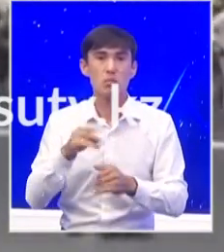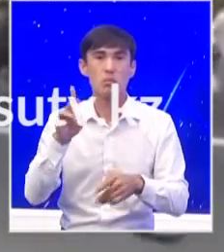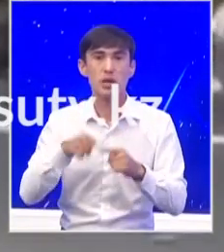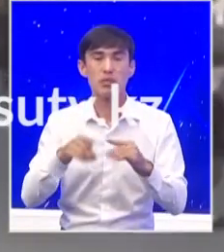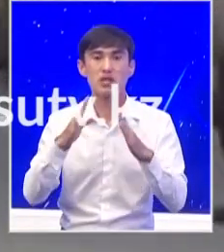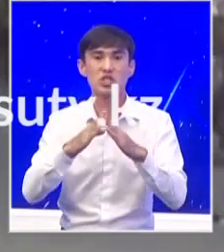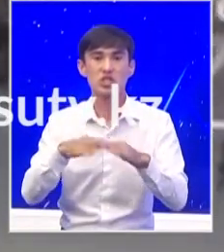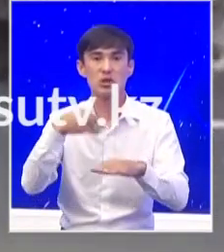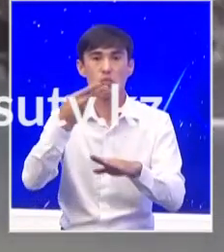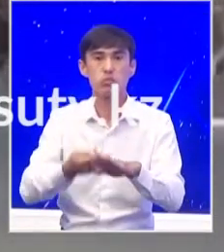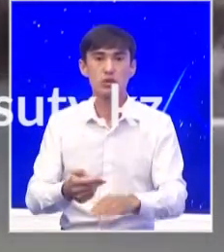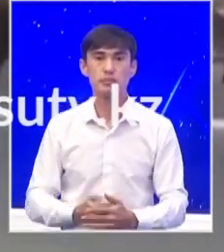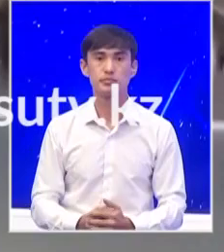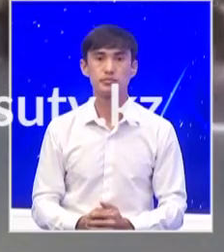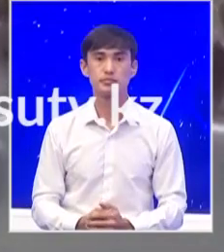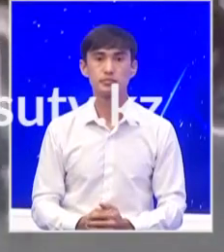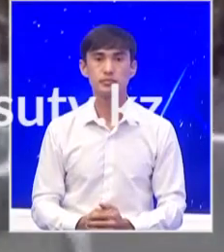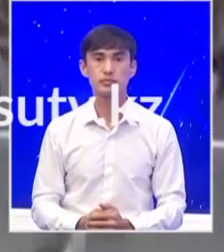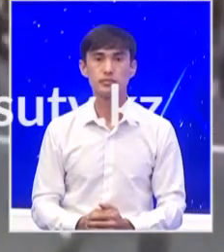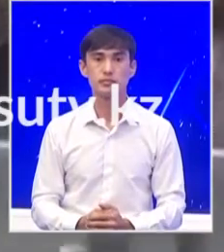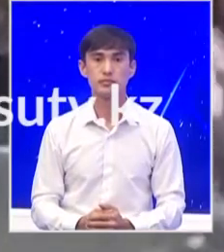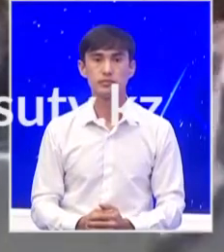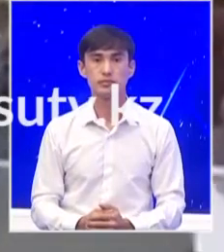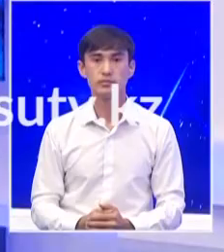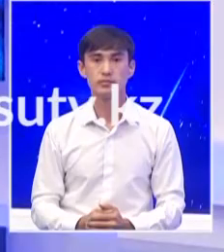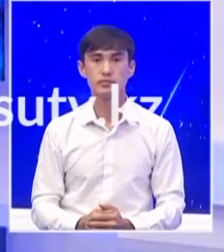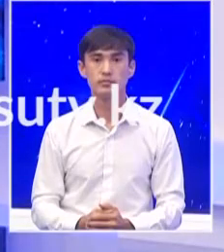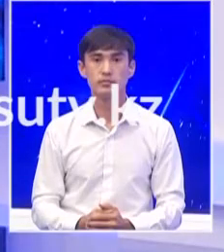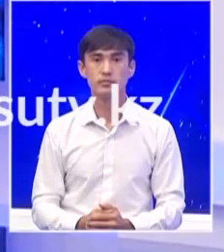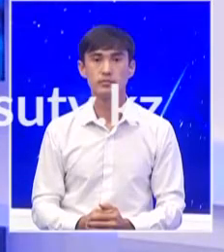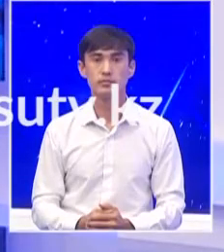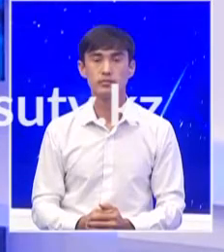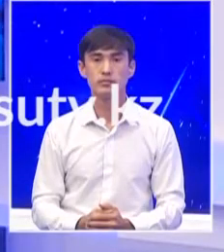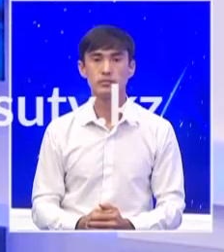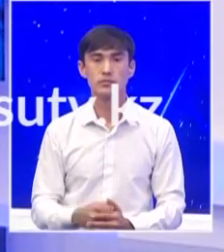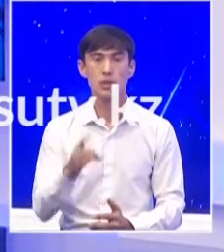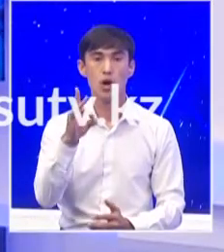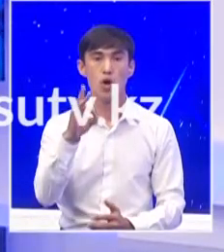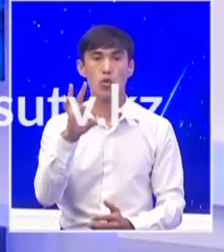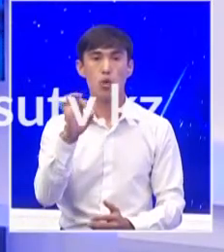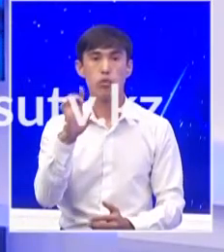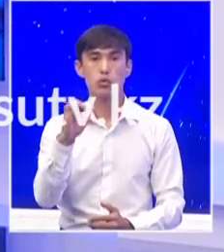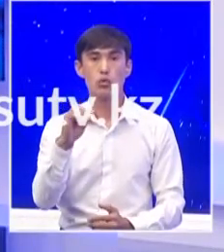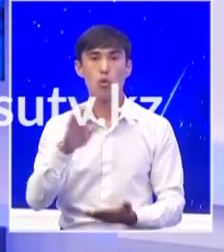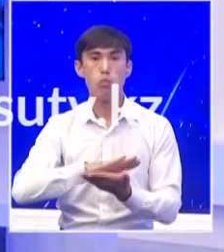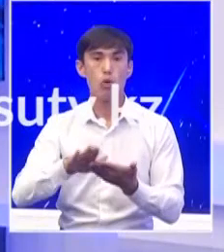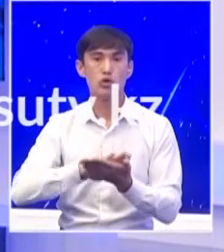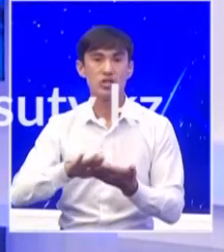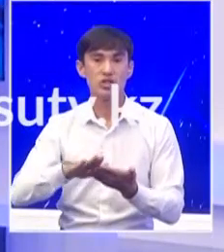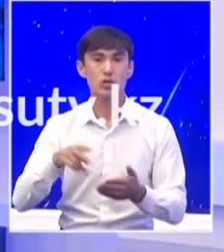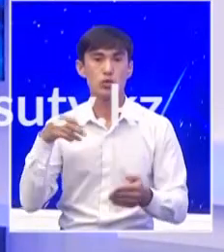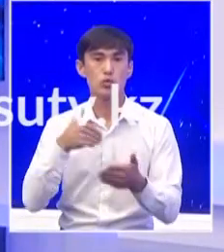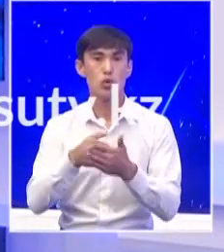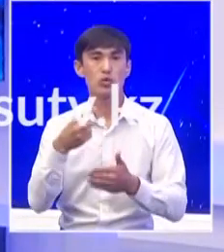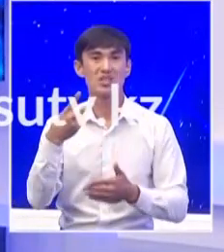жилые дома. Робот-уборщик очищает до